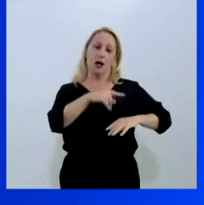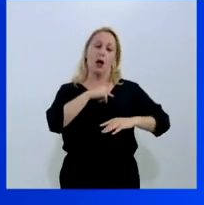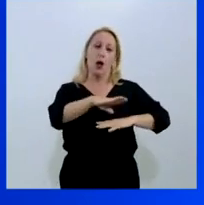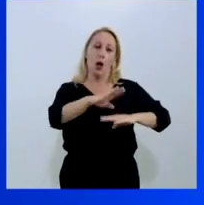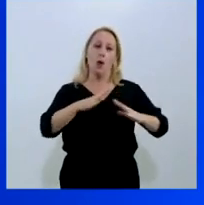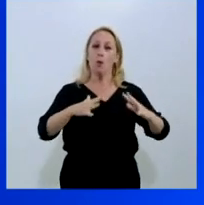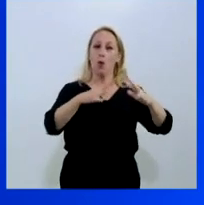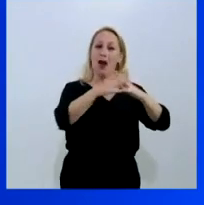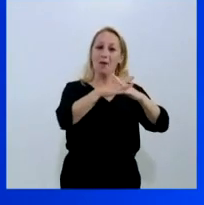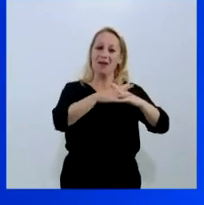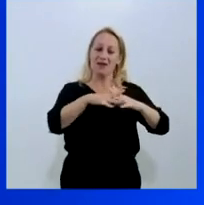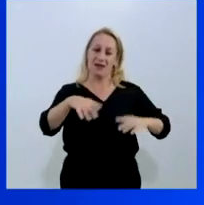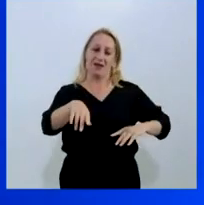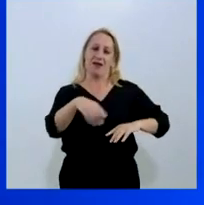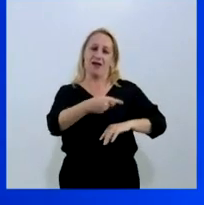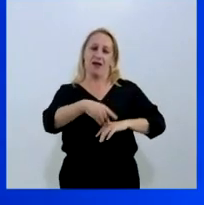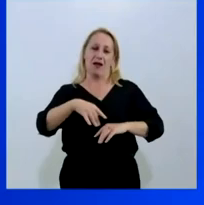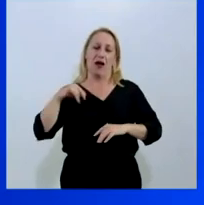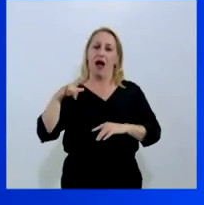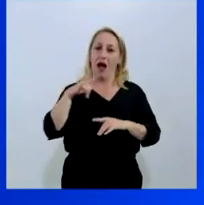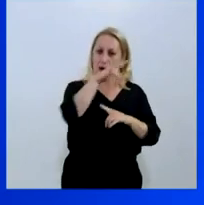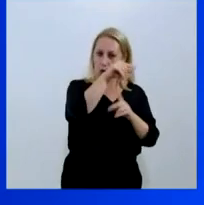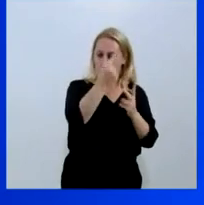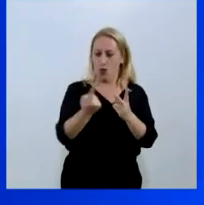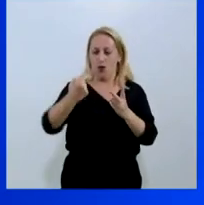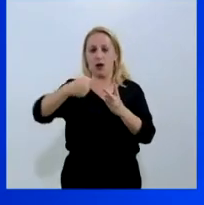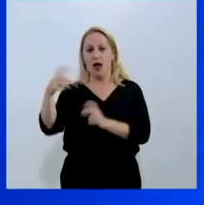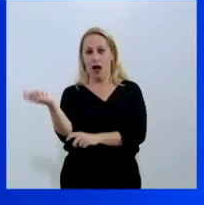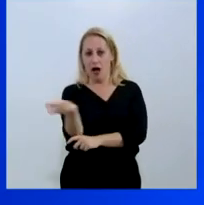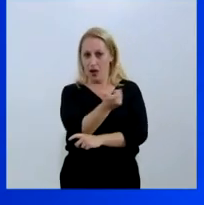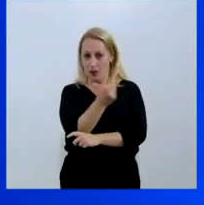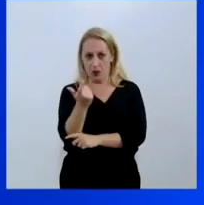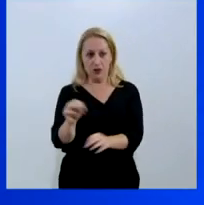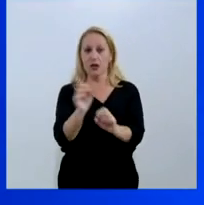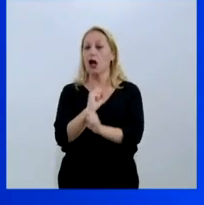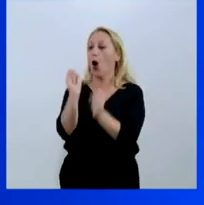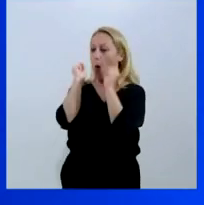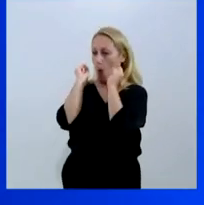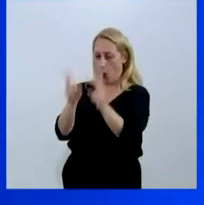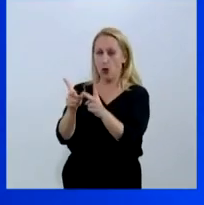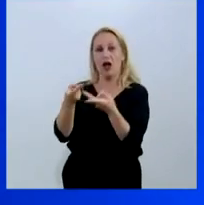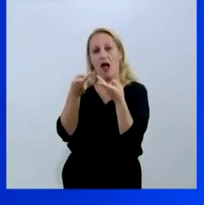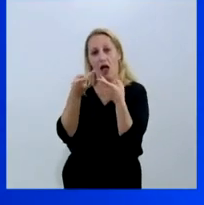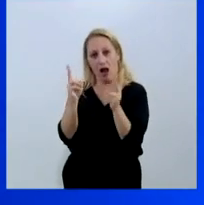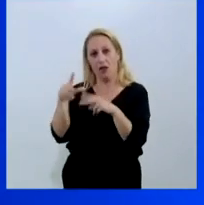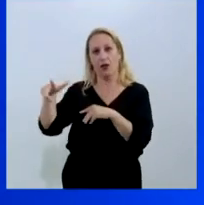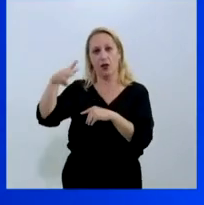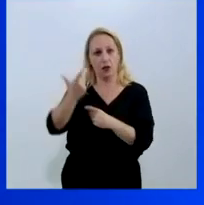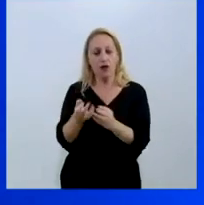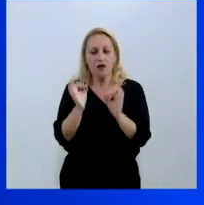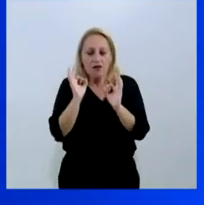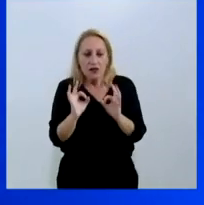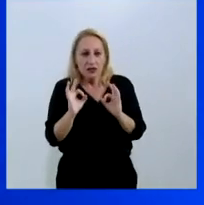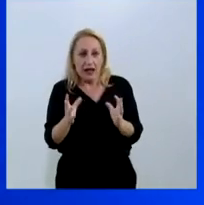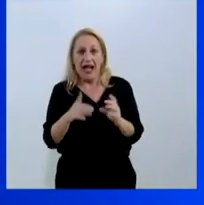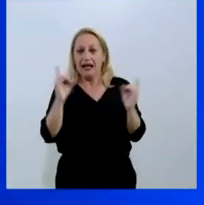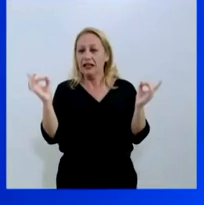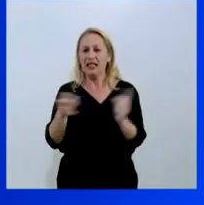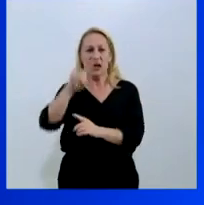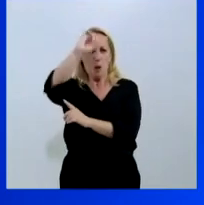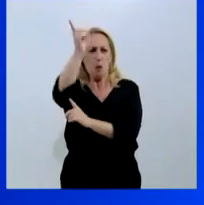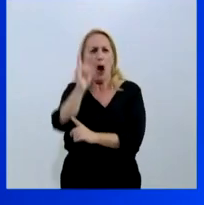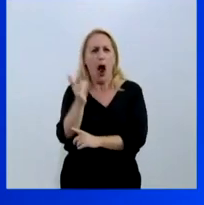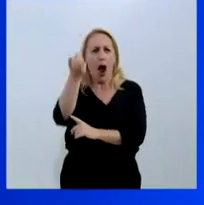πετάξουν. Και αυτό ακριβώς έγινε. Δεν φαντάζομαι ότι θα είχε κανείς την απέτηση να πετάξουν ελικόπτερα σε συνθήκες με έντονη κεραυνητική